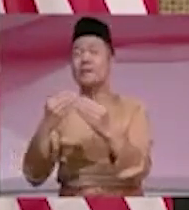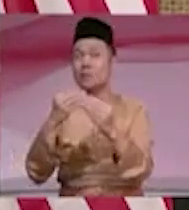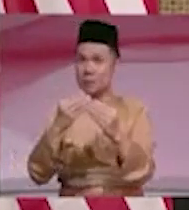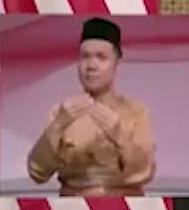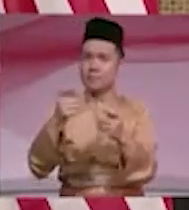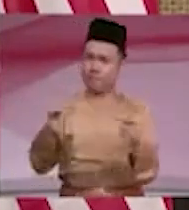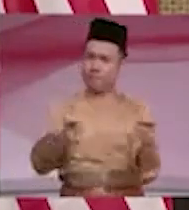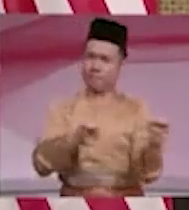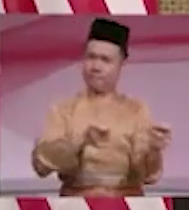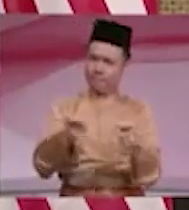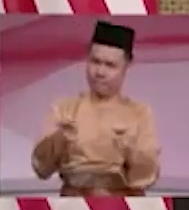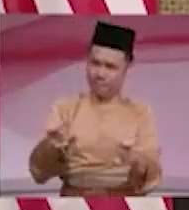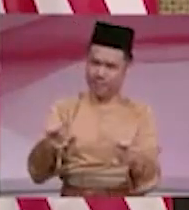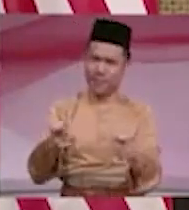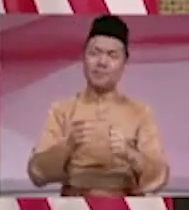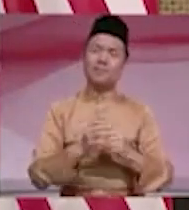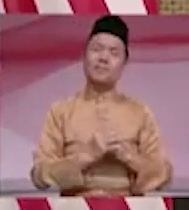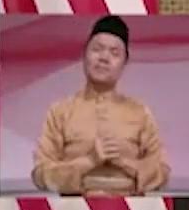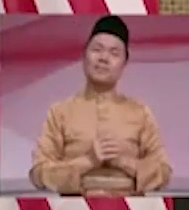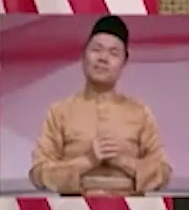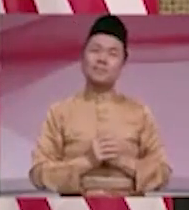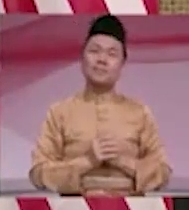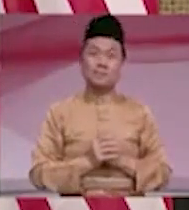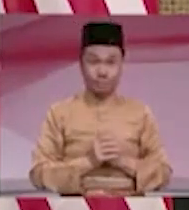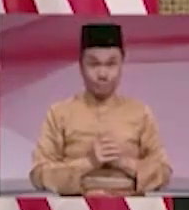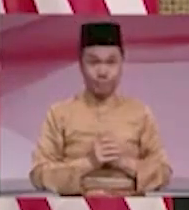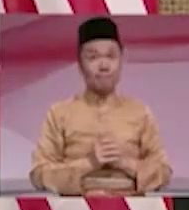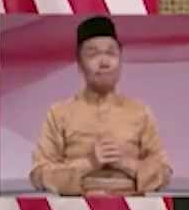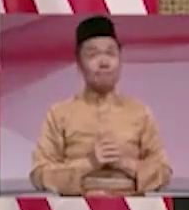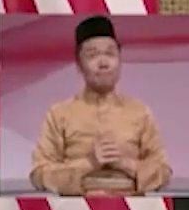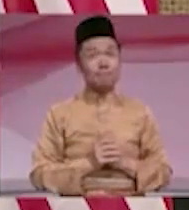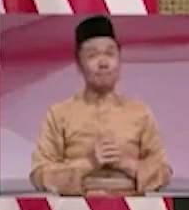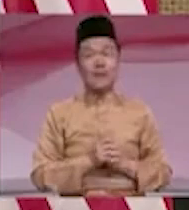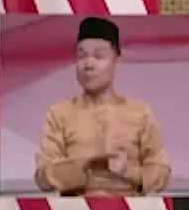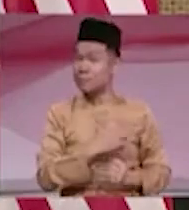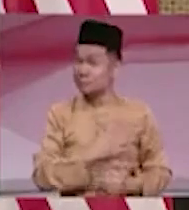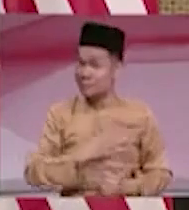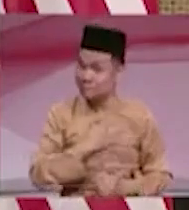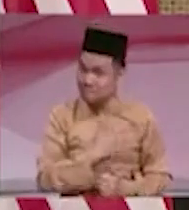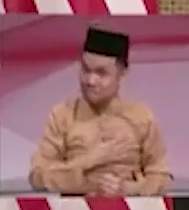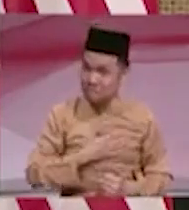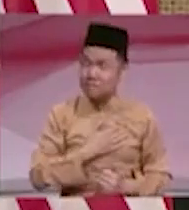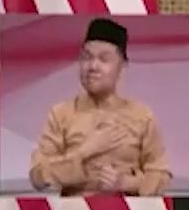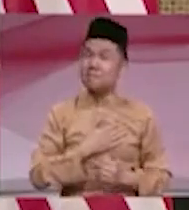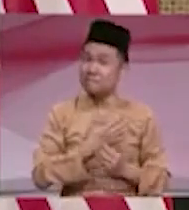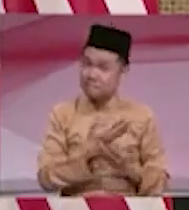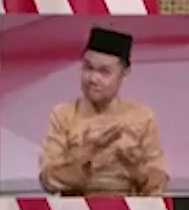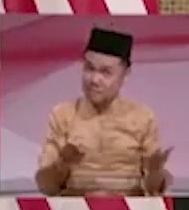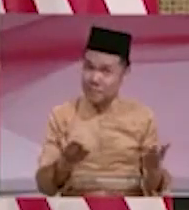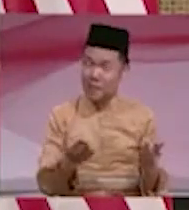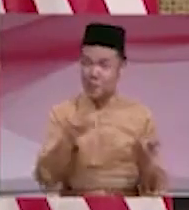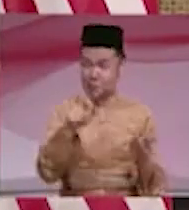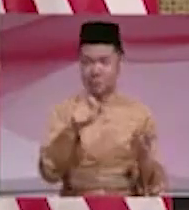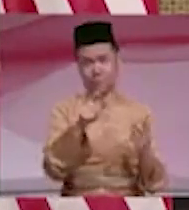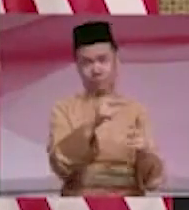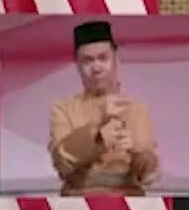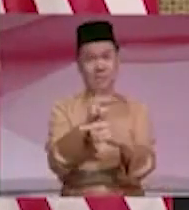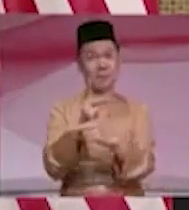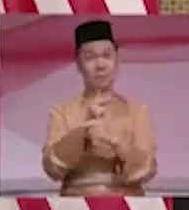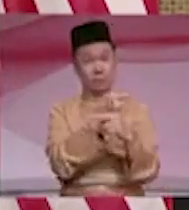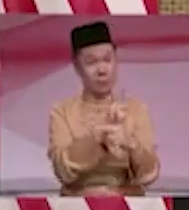dan teratur saya enak mengingatkan juga kece tidak peka dan berhati-hati